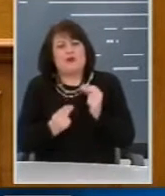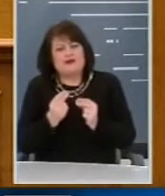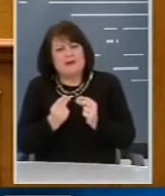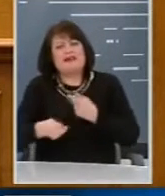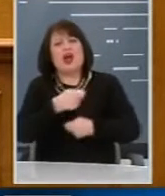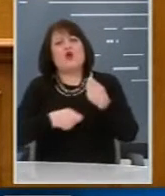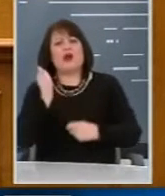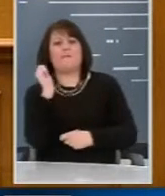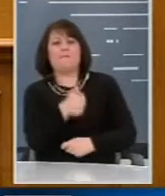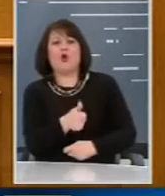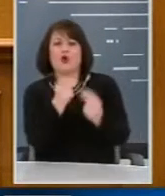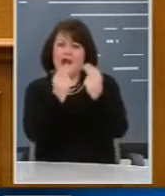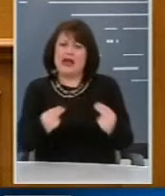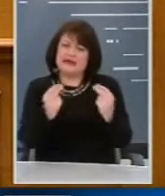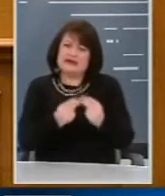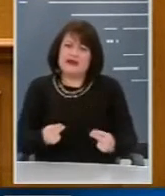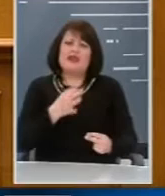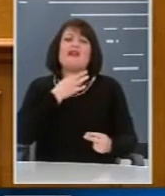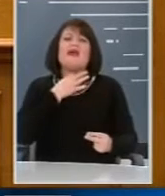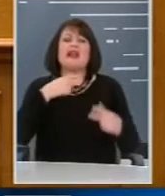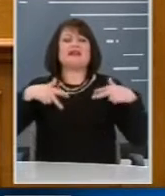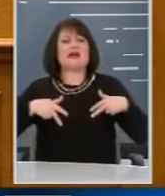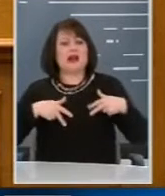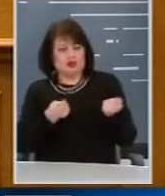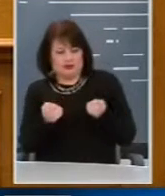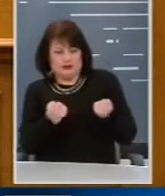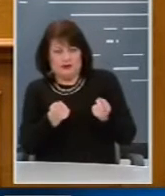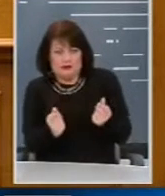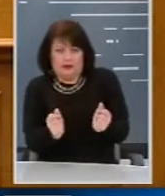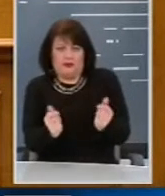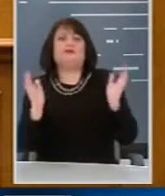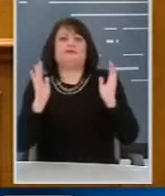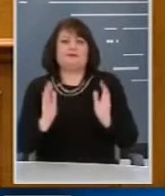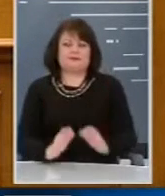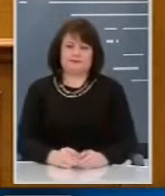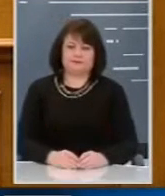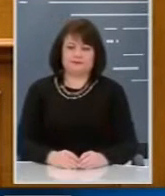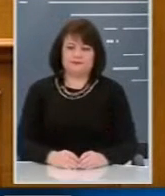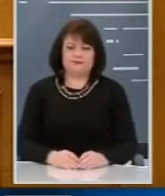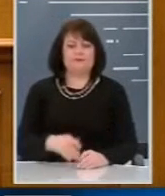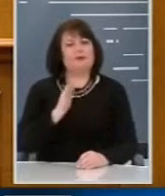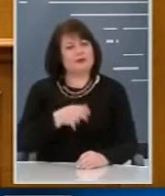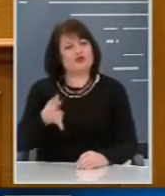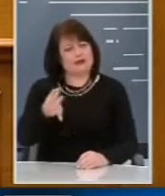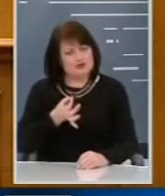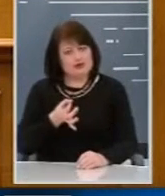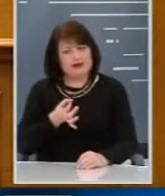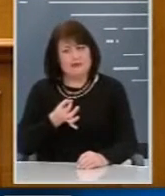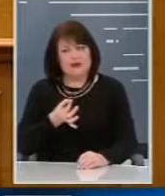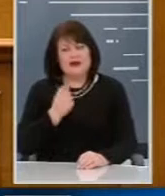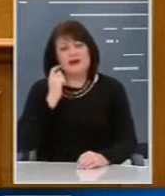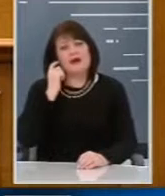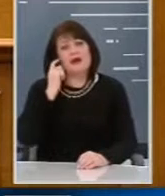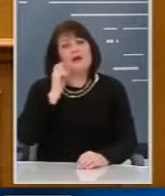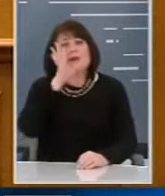αγορά και δεν χρειάζεται η παρουσία και η ρύθμιση από την πλευρά της πολιτείας. Θα μπορούσε κανείς να το ισχυριστεί μόνο που τα